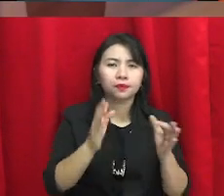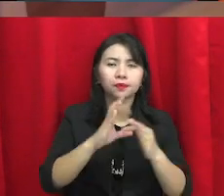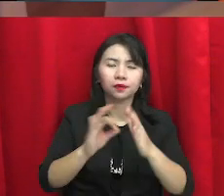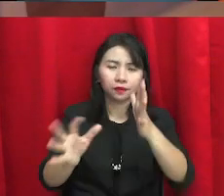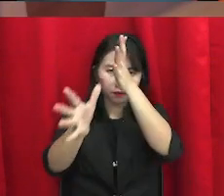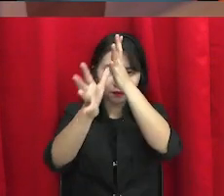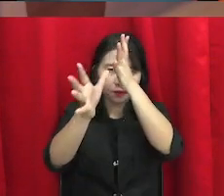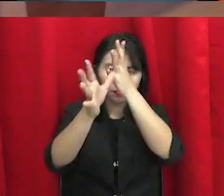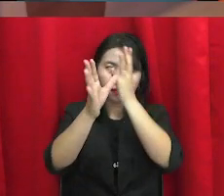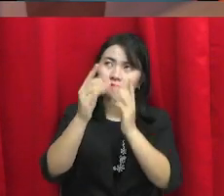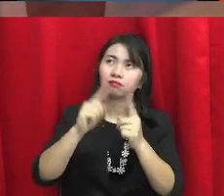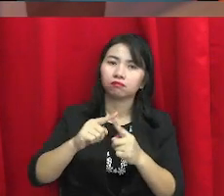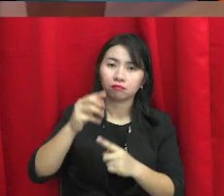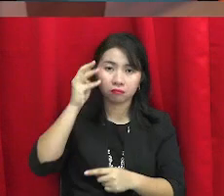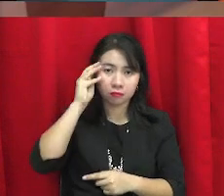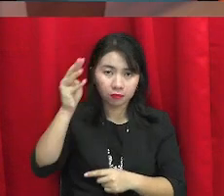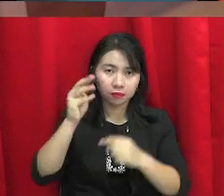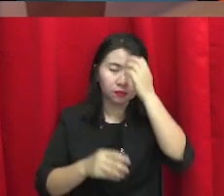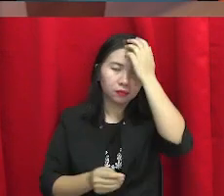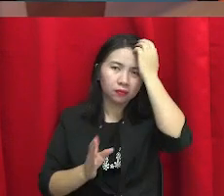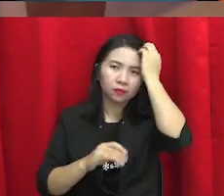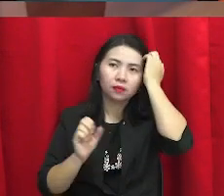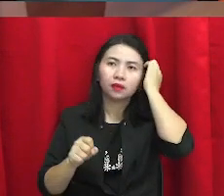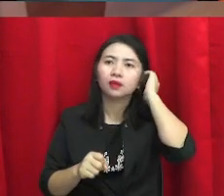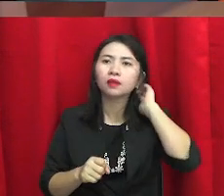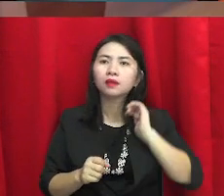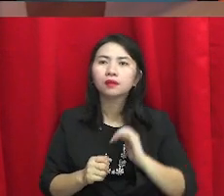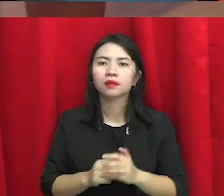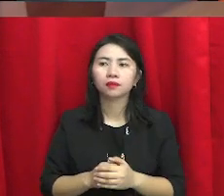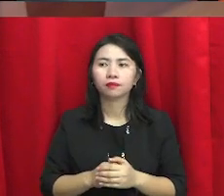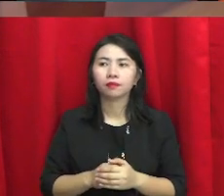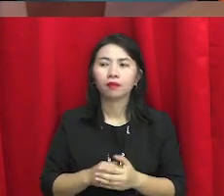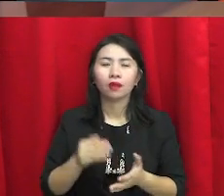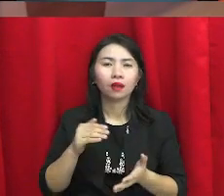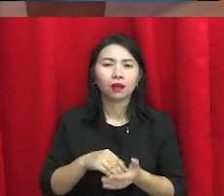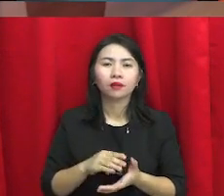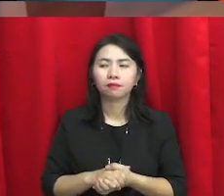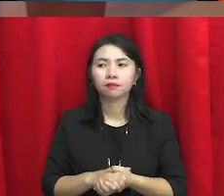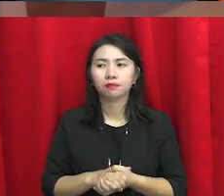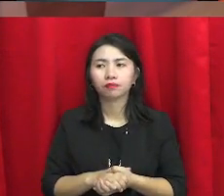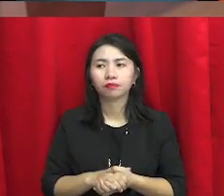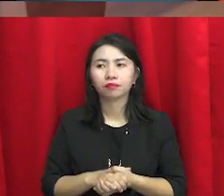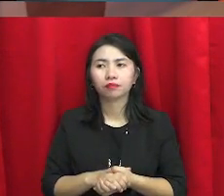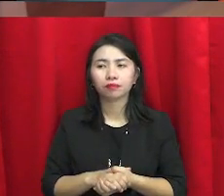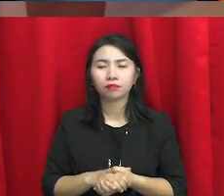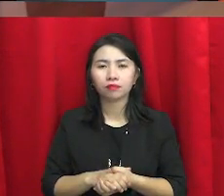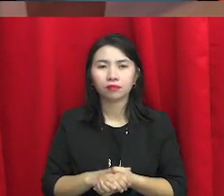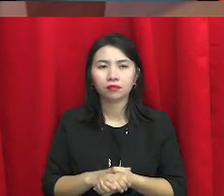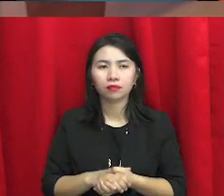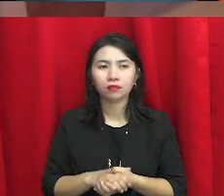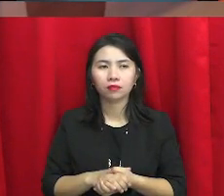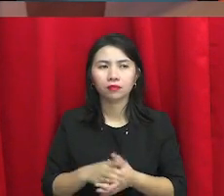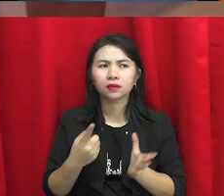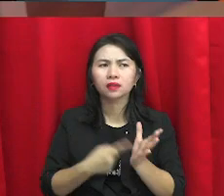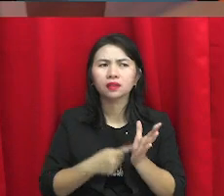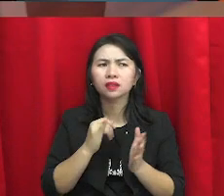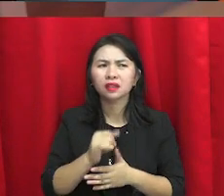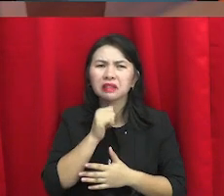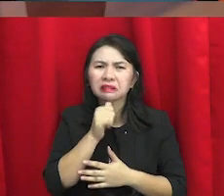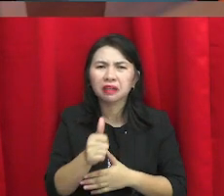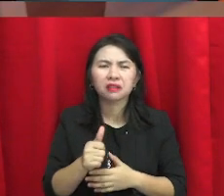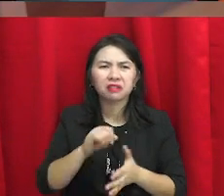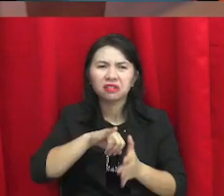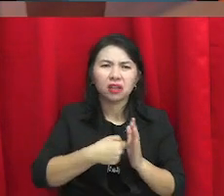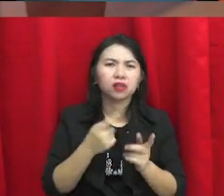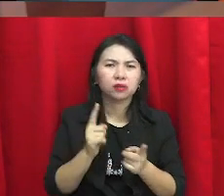Kanya. Nakuha ninyo? Hindi natin ito ibig sabihin. Kaya ko ito sinasabi sa inyo, hindi ito yung parang